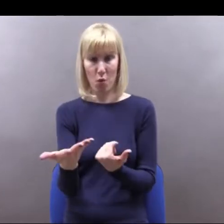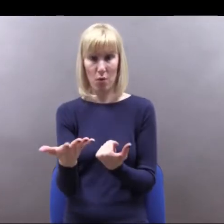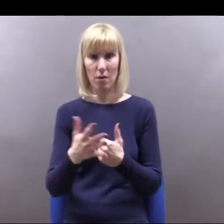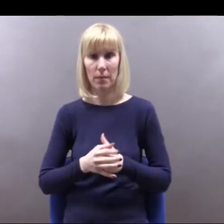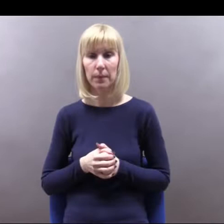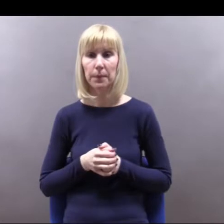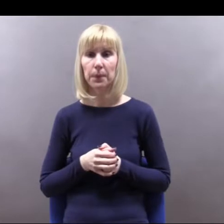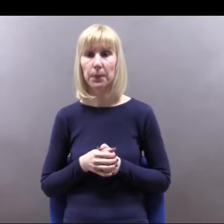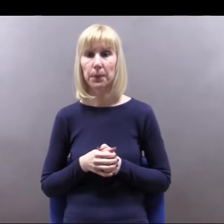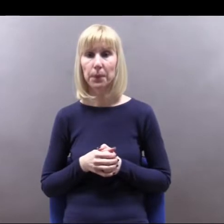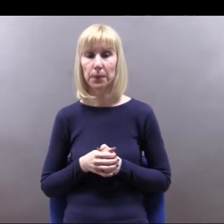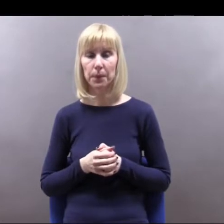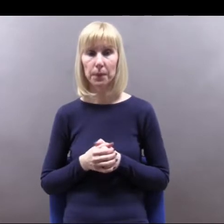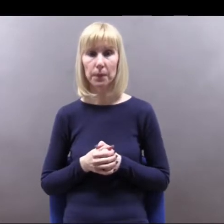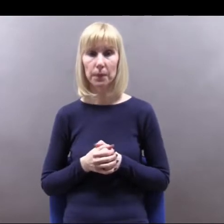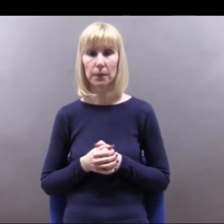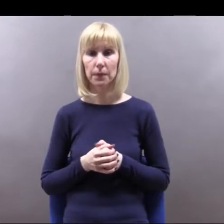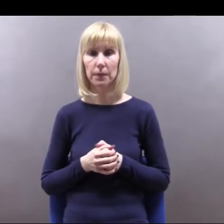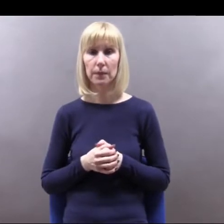sposób przesiąść. Więc to jest jakby